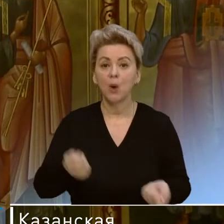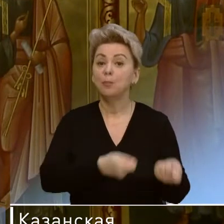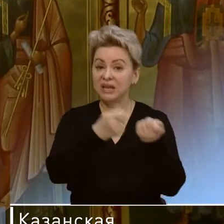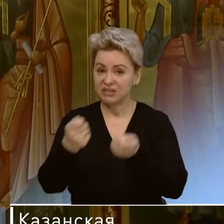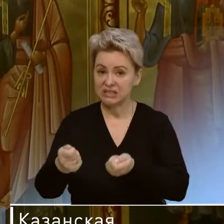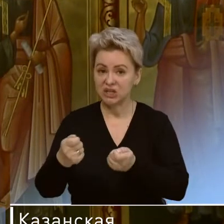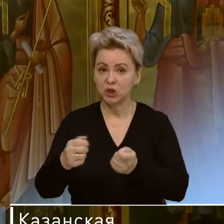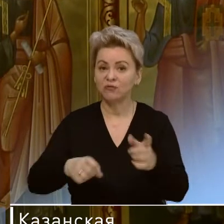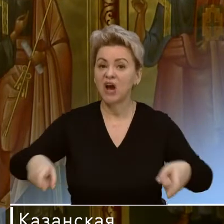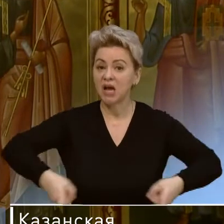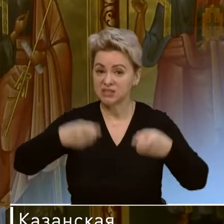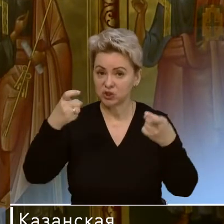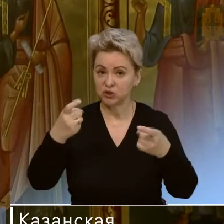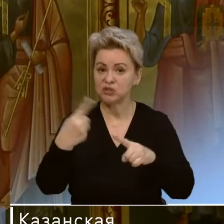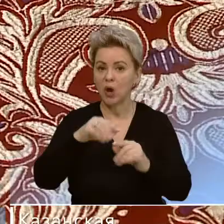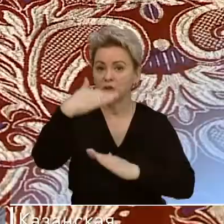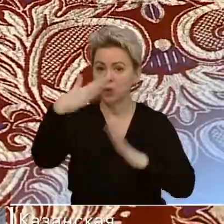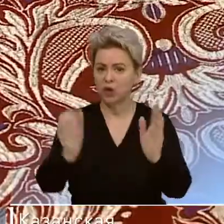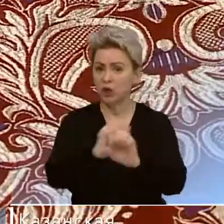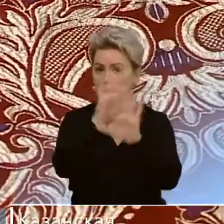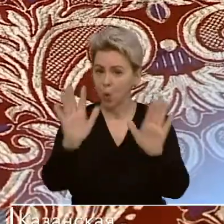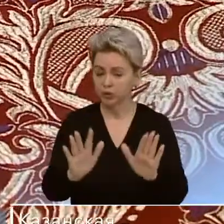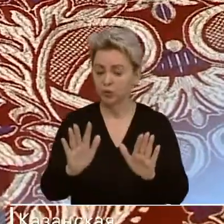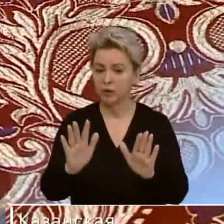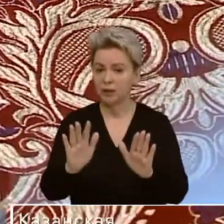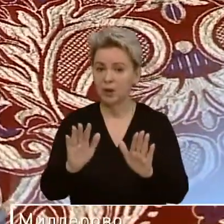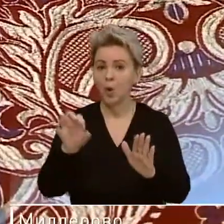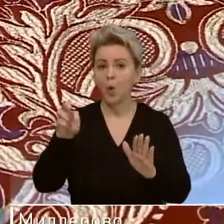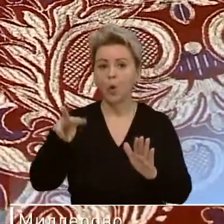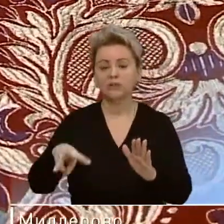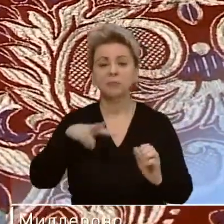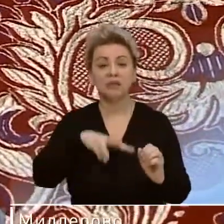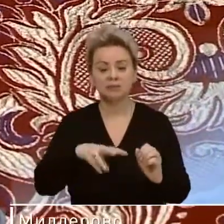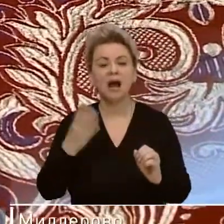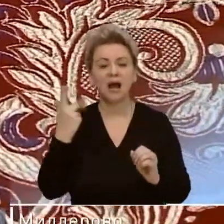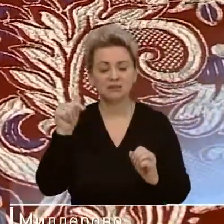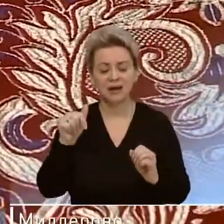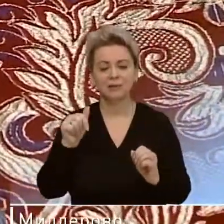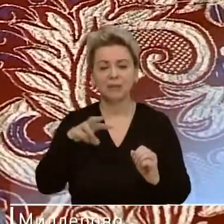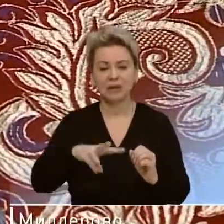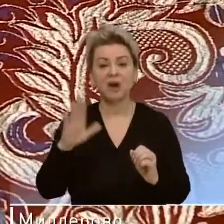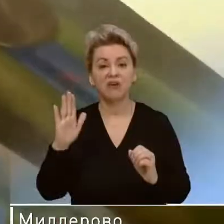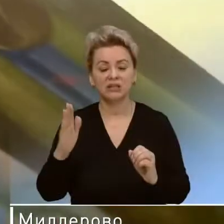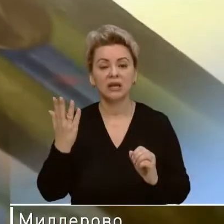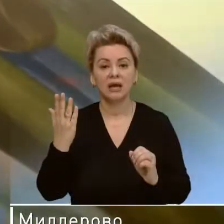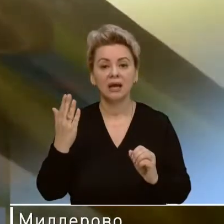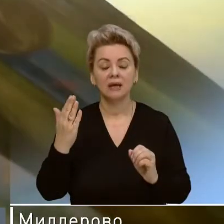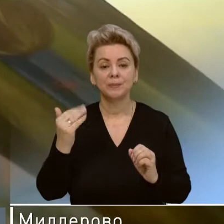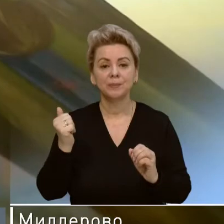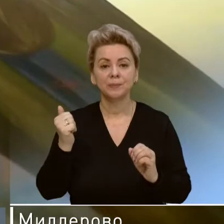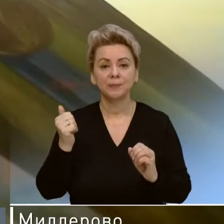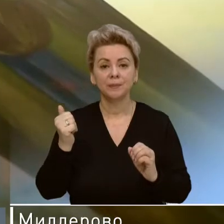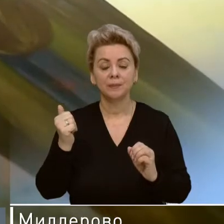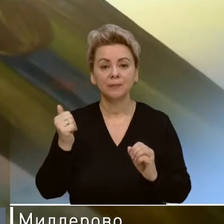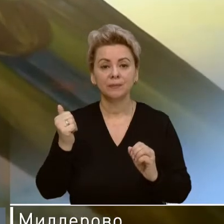привезли в гостиницу эту икону от митрополита. Как дар митрополита Вениамина. Как дар митрополита